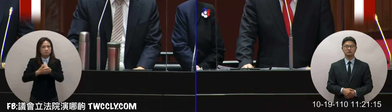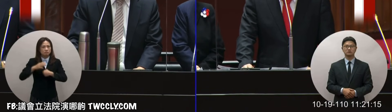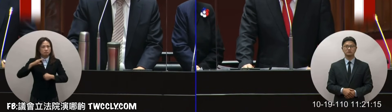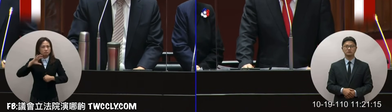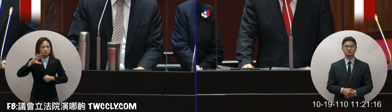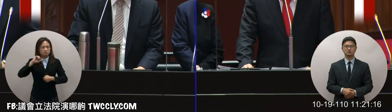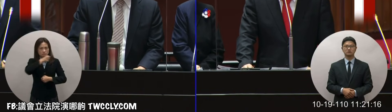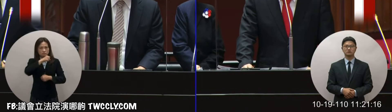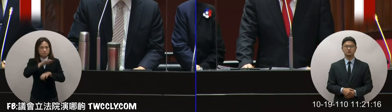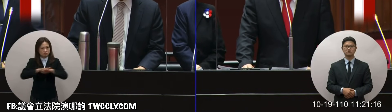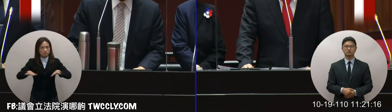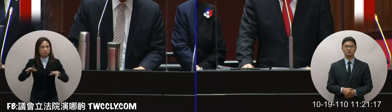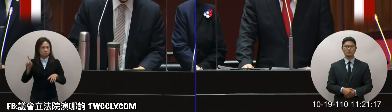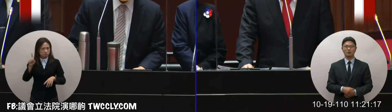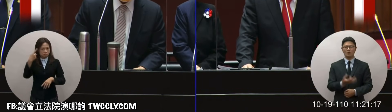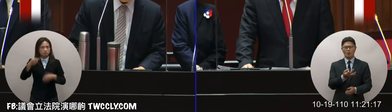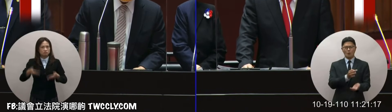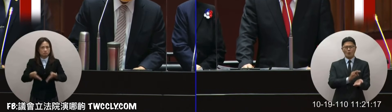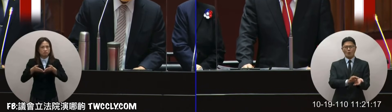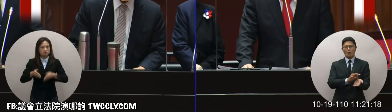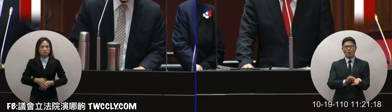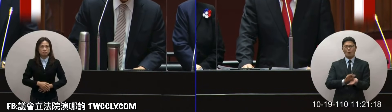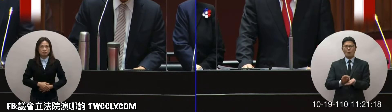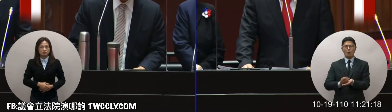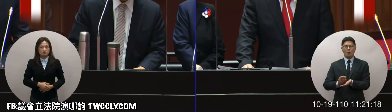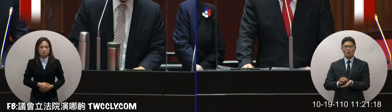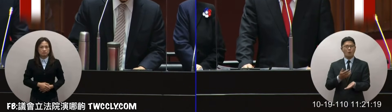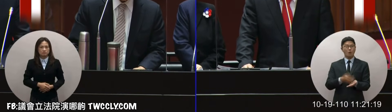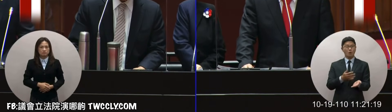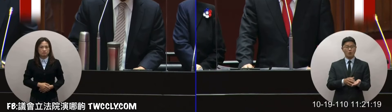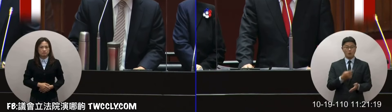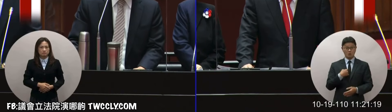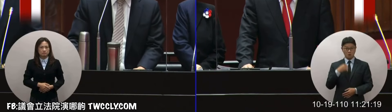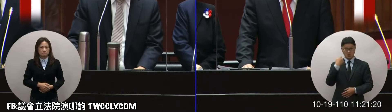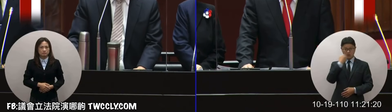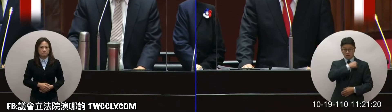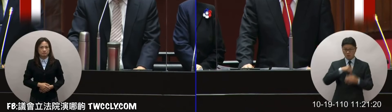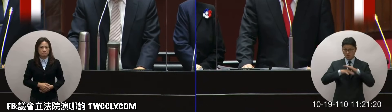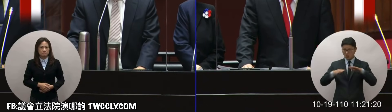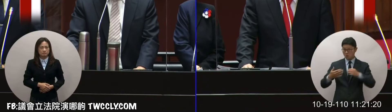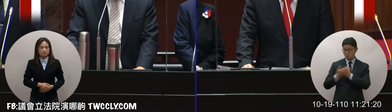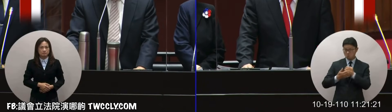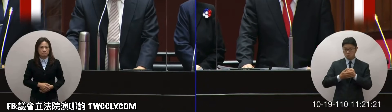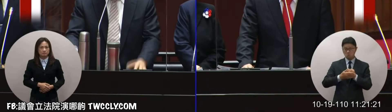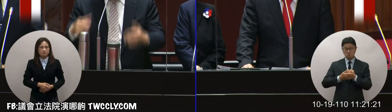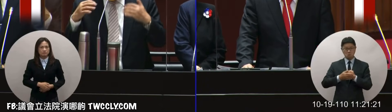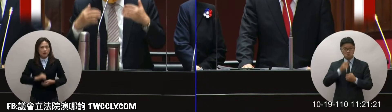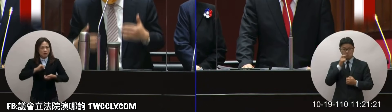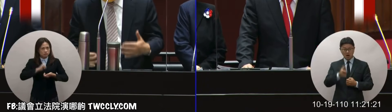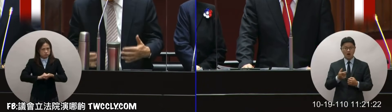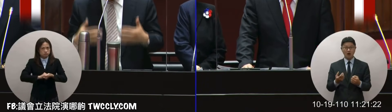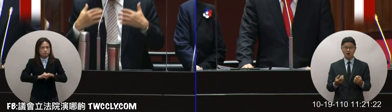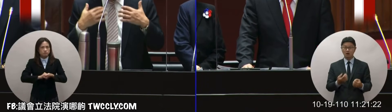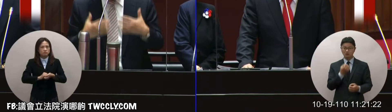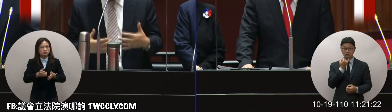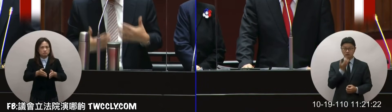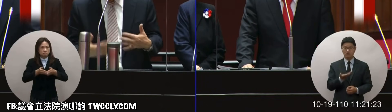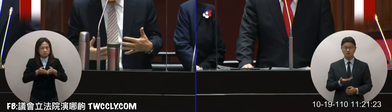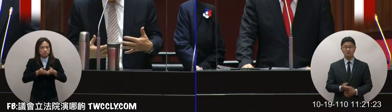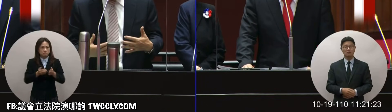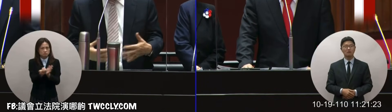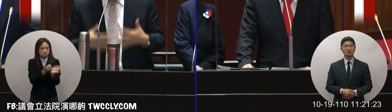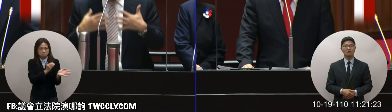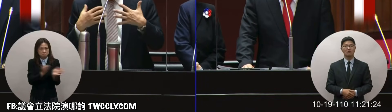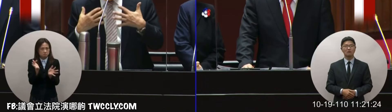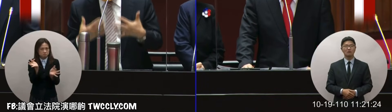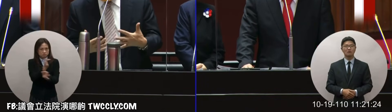那花了这么多钱，台湾安全得以确保吗？ 一定要有充足的准